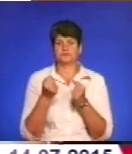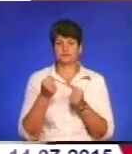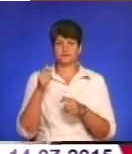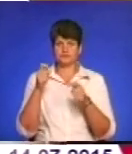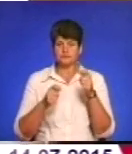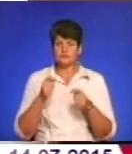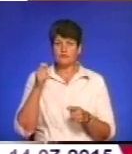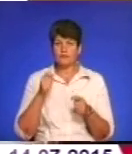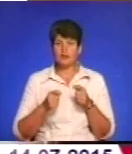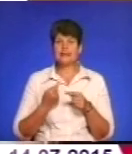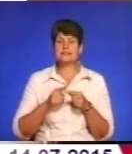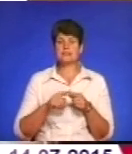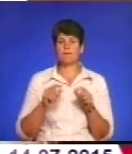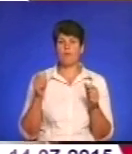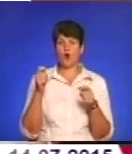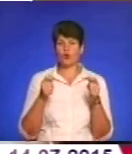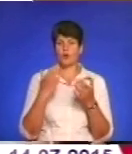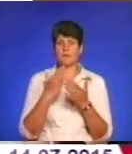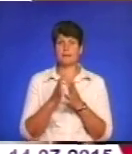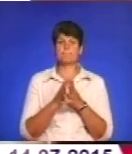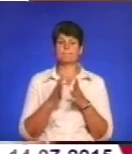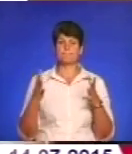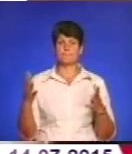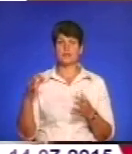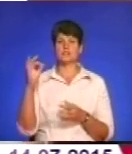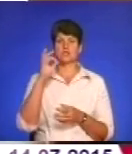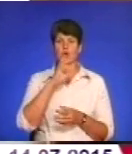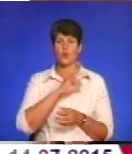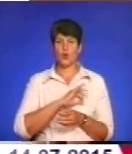обробці, це молоко має більше корисних